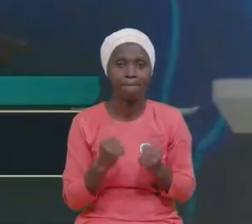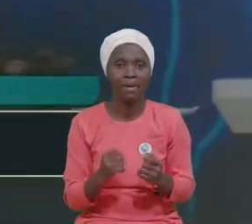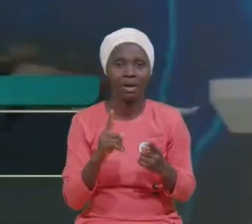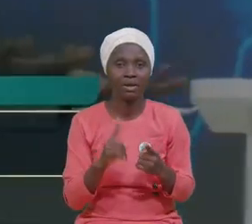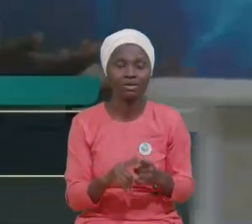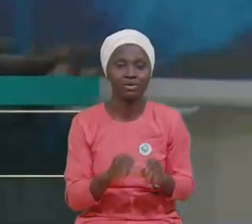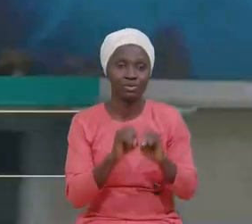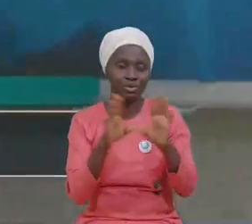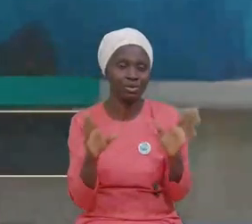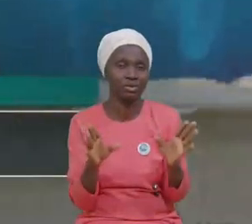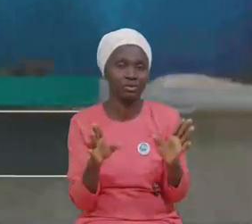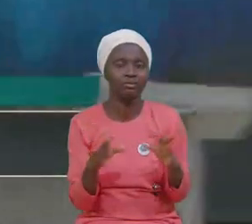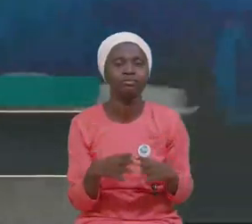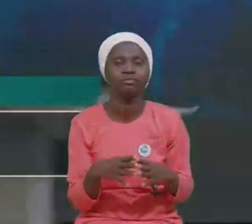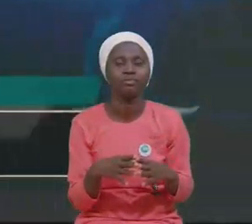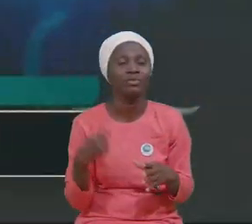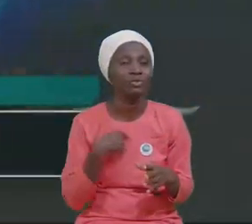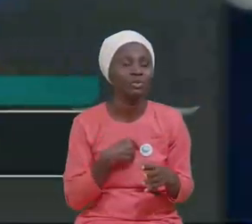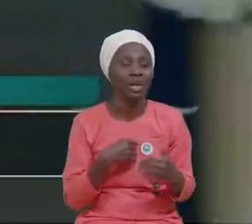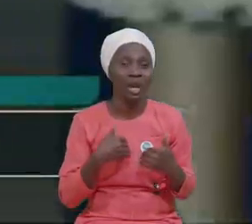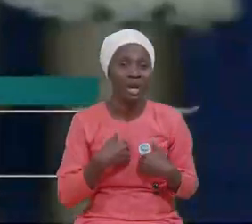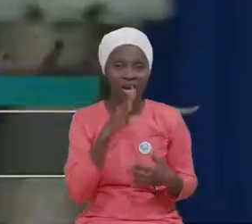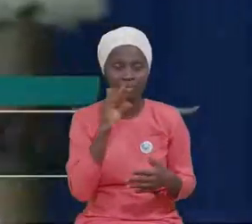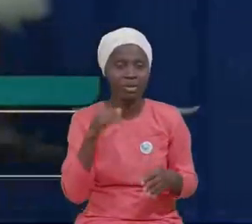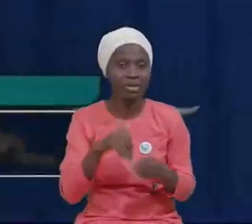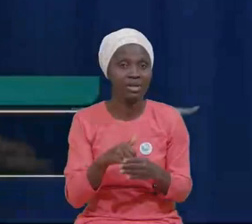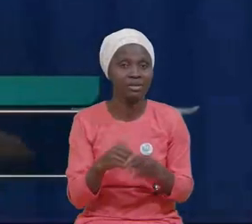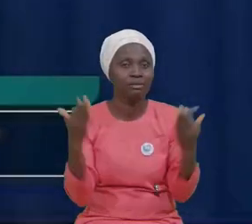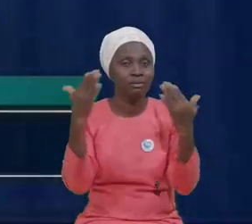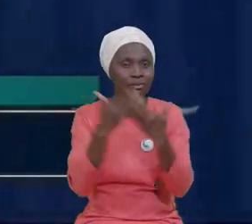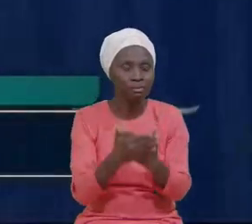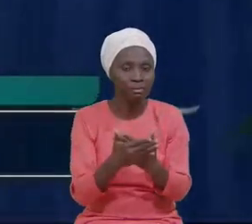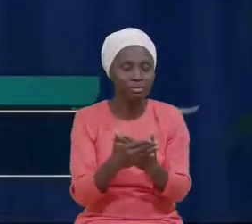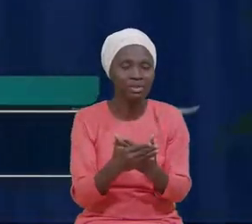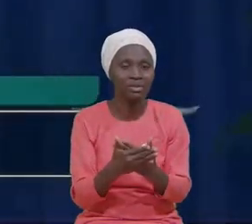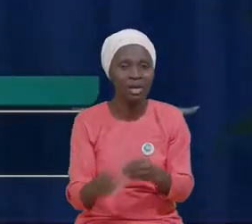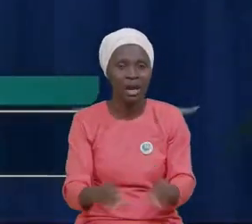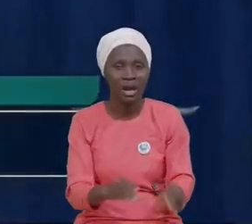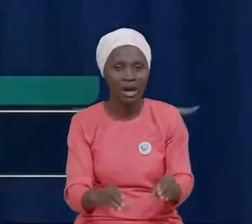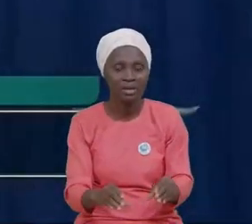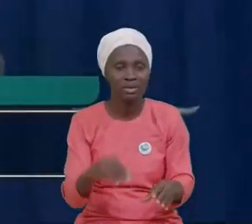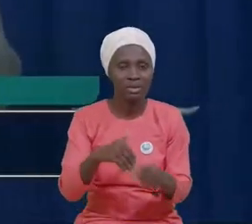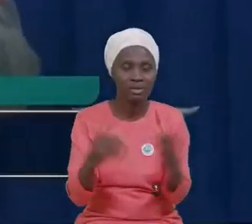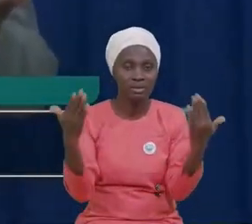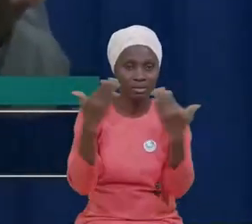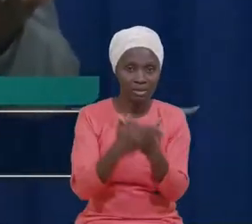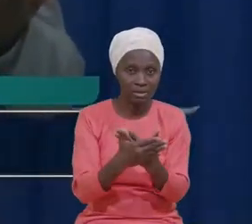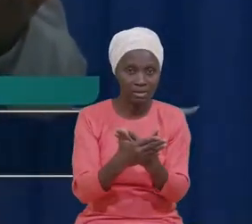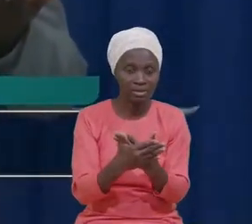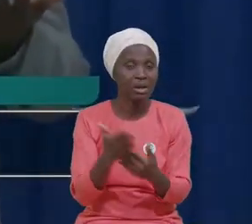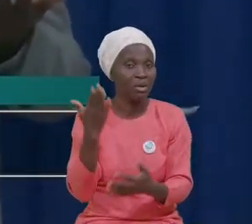La conversion glorieuse et la puissance pour briller. Nous étions dans les ténèbres. Nous avons agi dans les ténèbres.